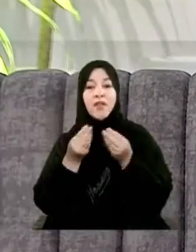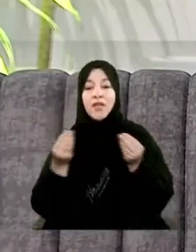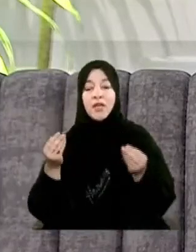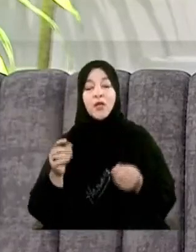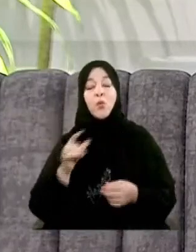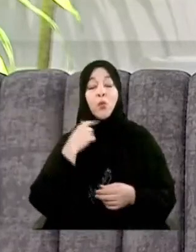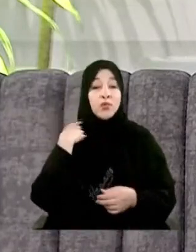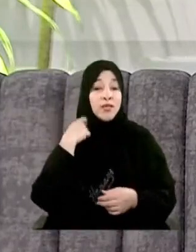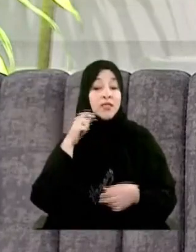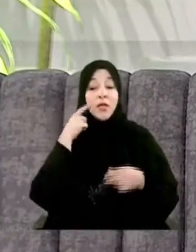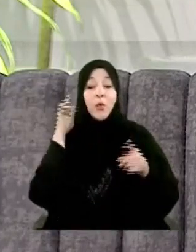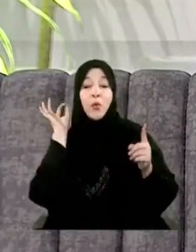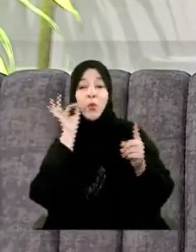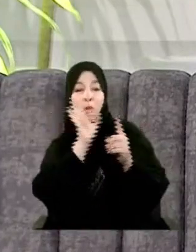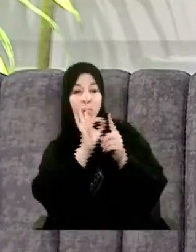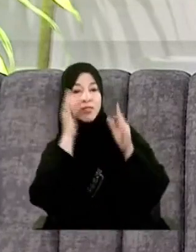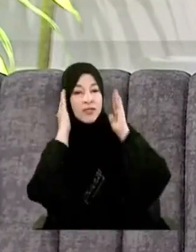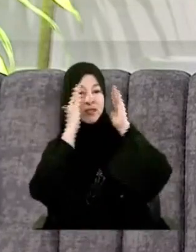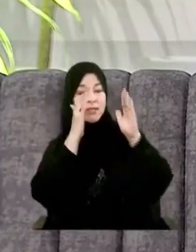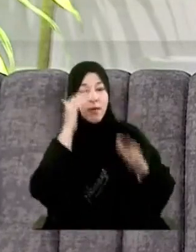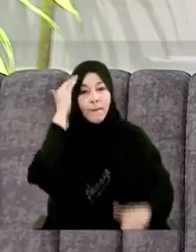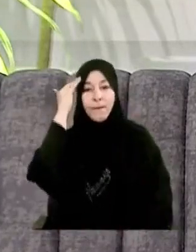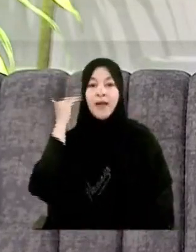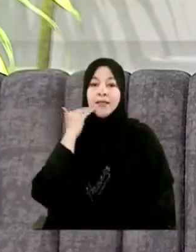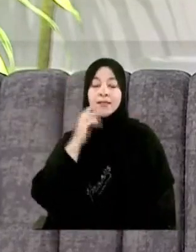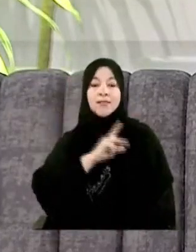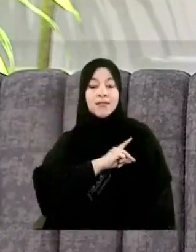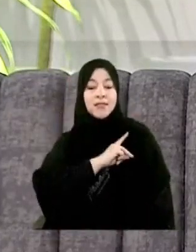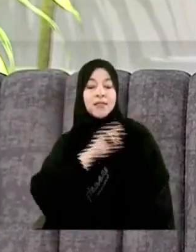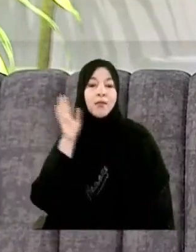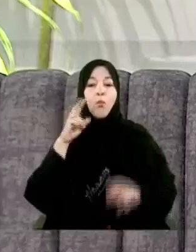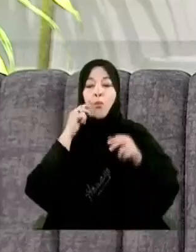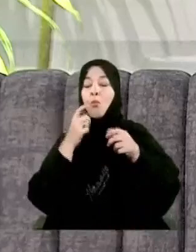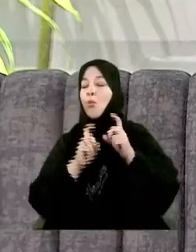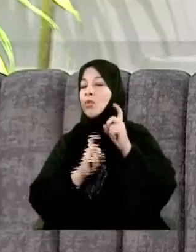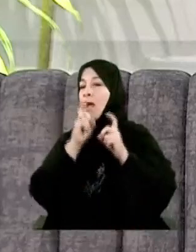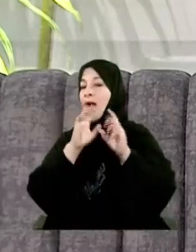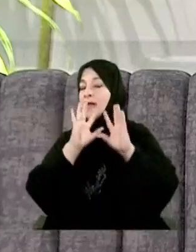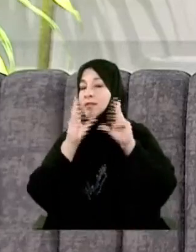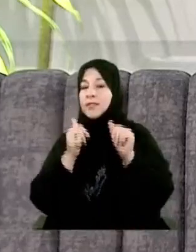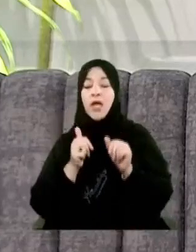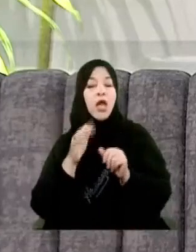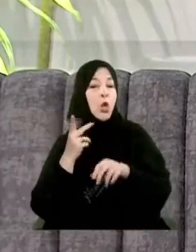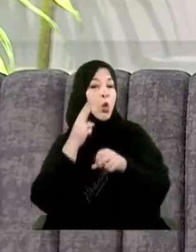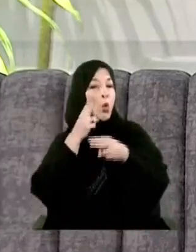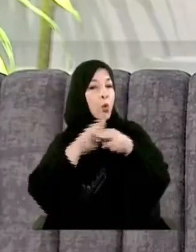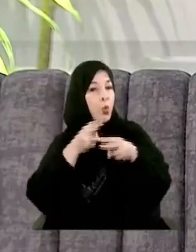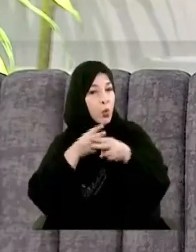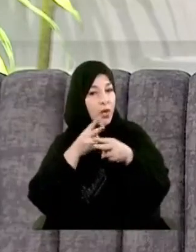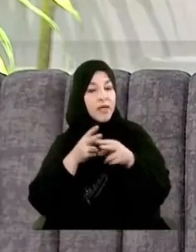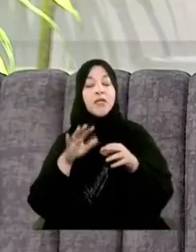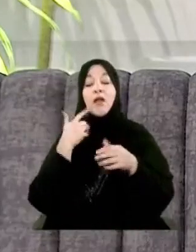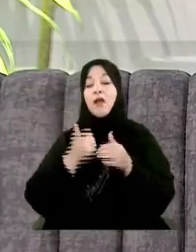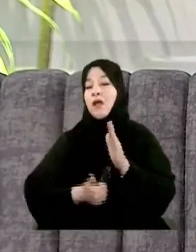الإعلام على تسليط الضوء على إنجاز طالبات السلطنة بهذه المسابقة العلمية، مسابقة ابتكار الكويت أو مبادرة الشيخة فادي السعد